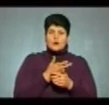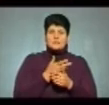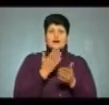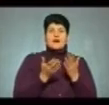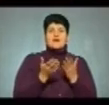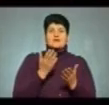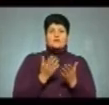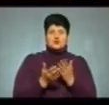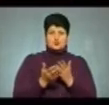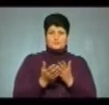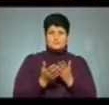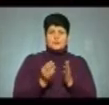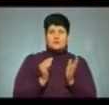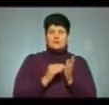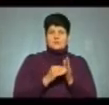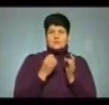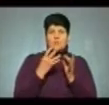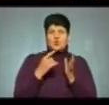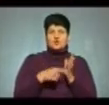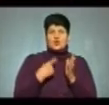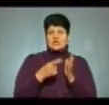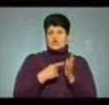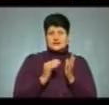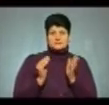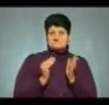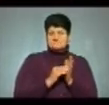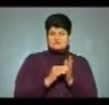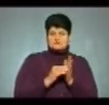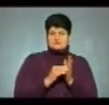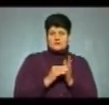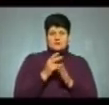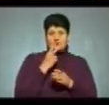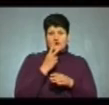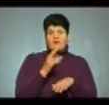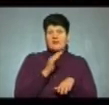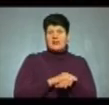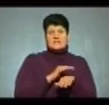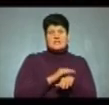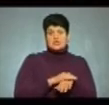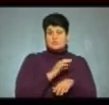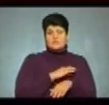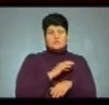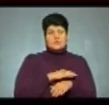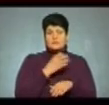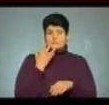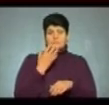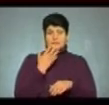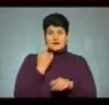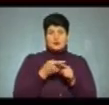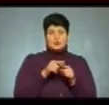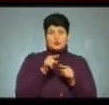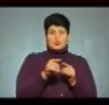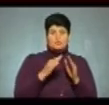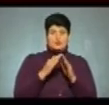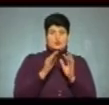якщо поставити просто лічильник, прилад обліку теплової енергії, він покаже фактичне споживання теплової енергії даного будинку.